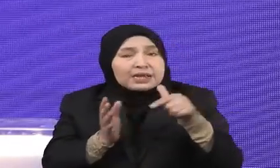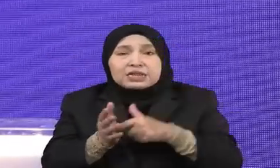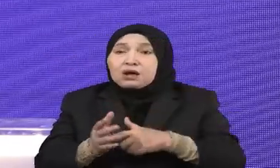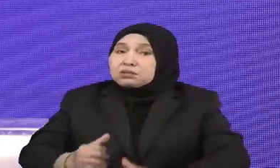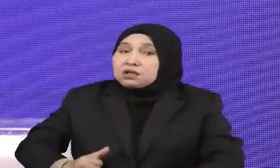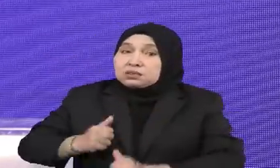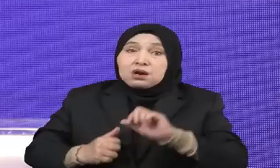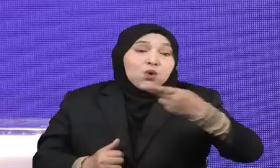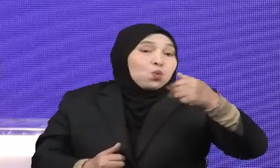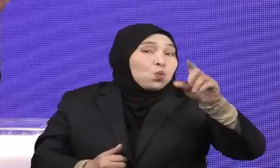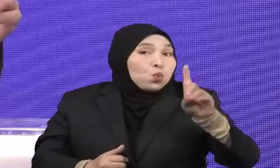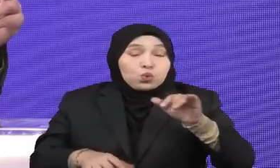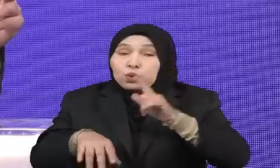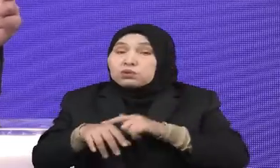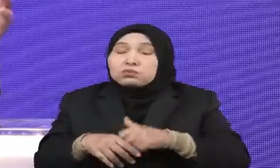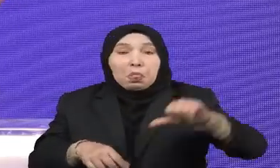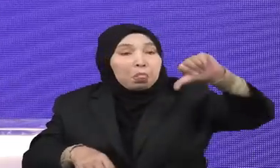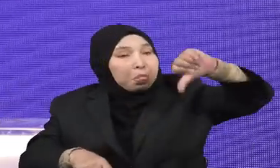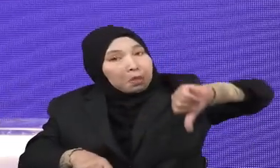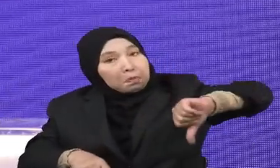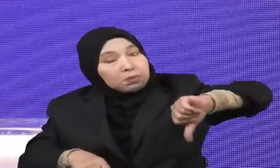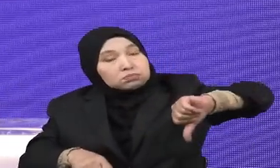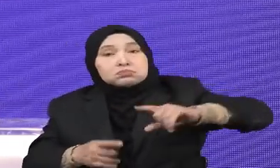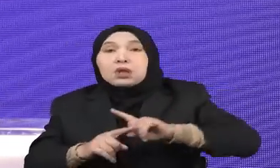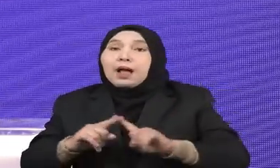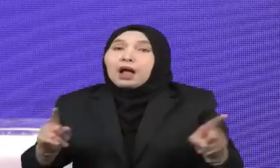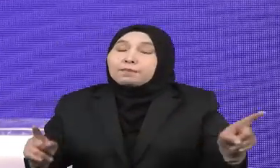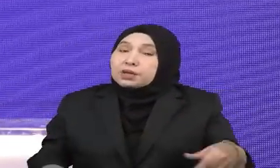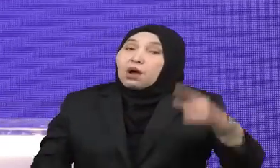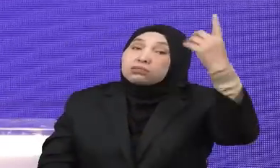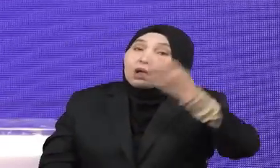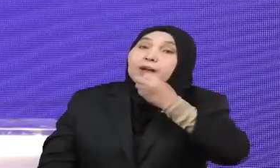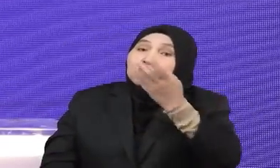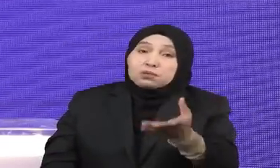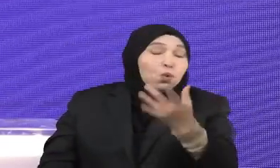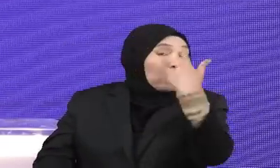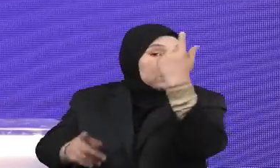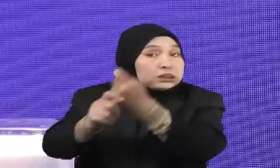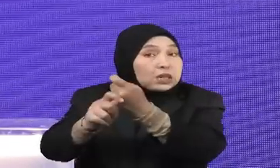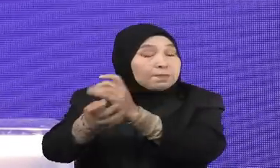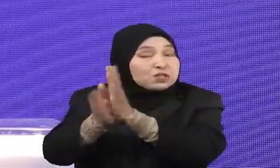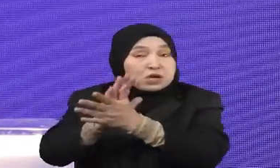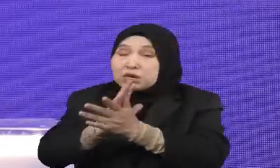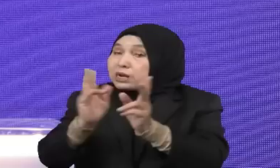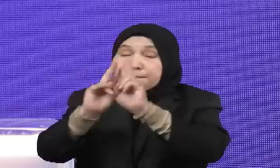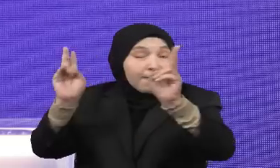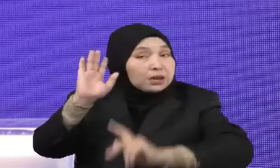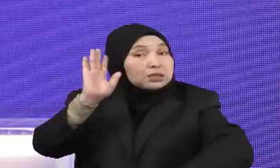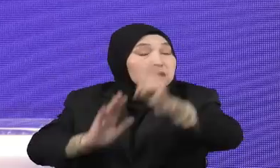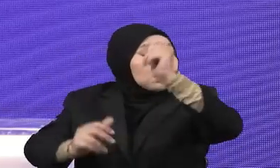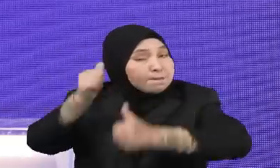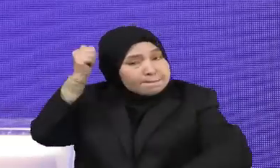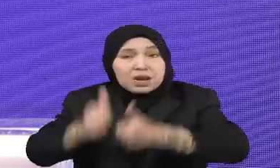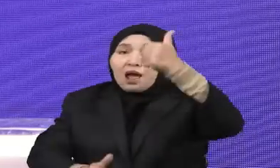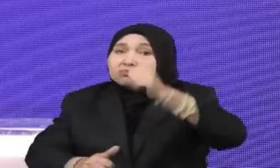pada waktu itu dikatakan kalah kan ya tetapi Allah Kata Wa antumu tetap menjadi yang paling tinggi menang